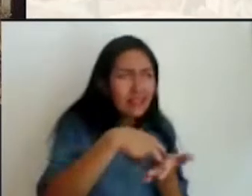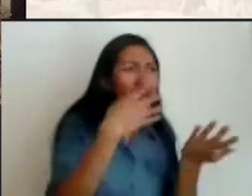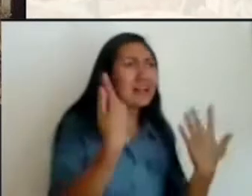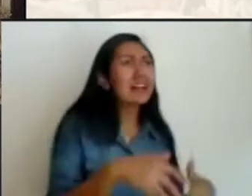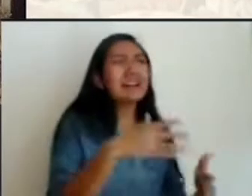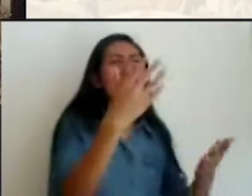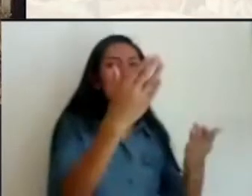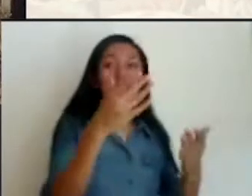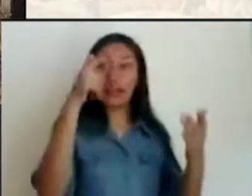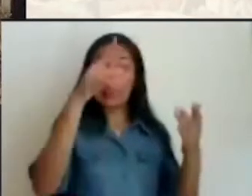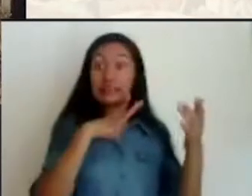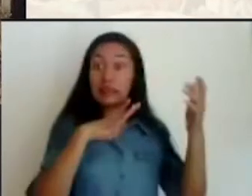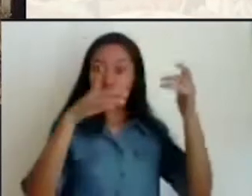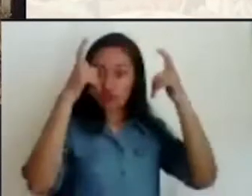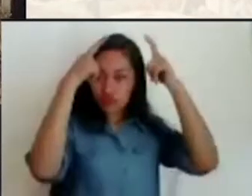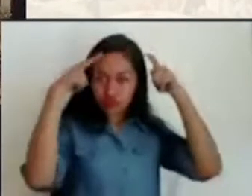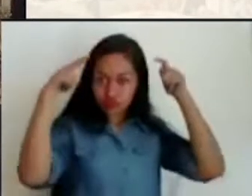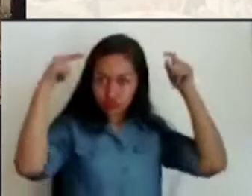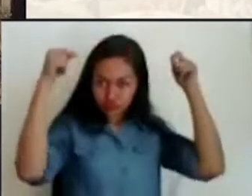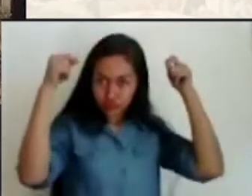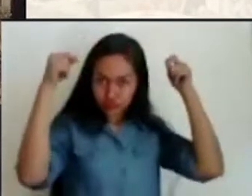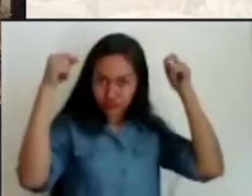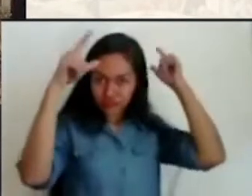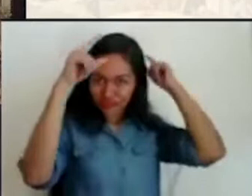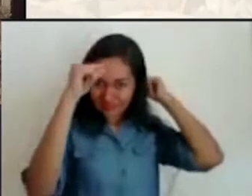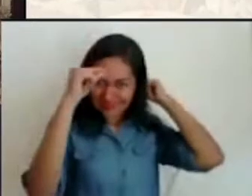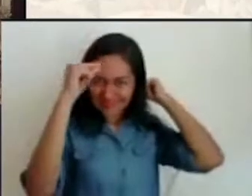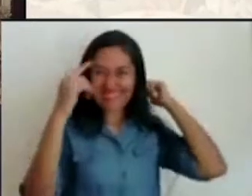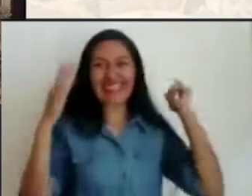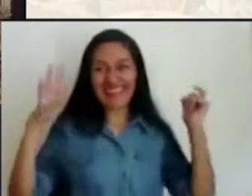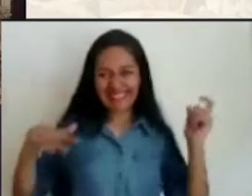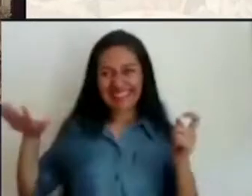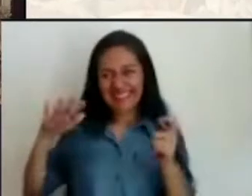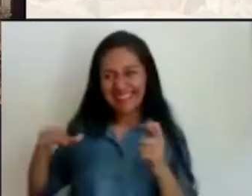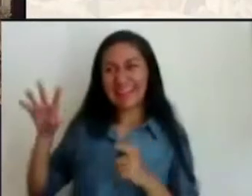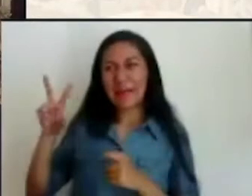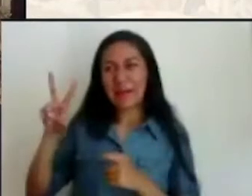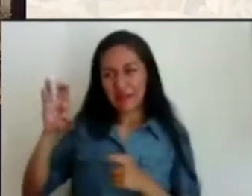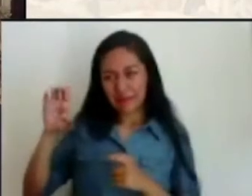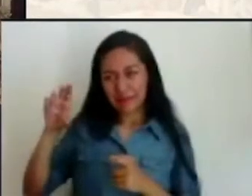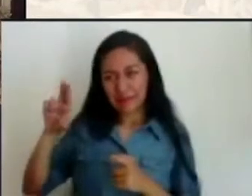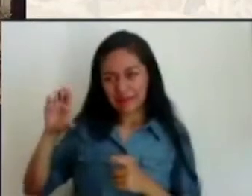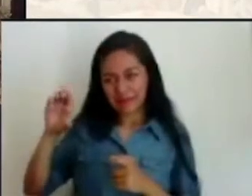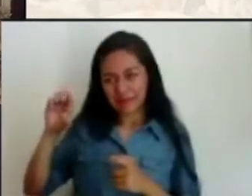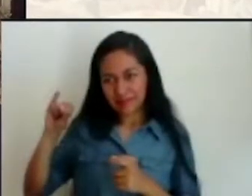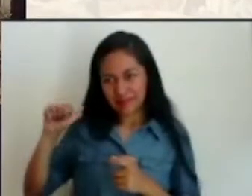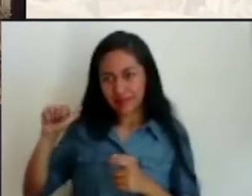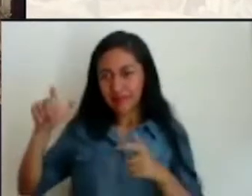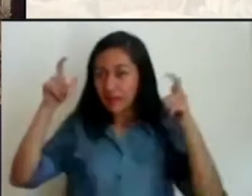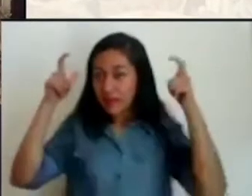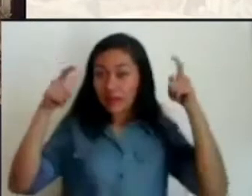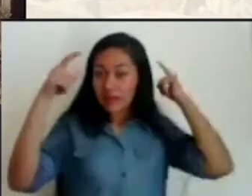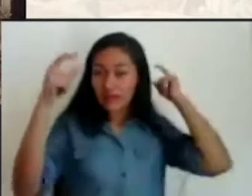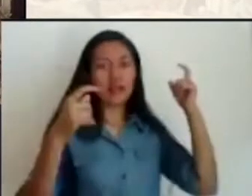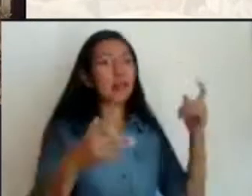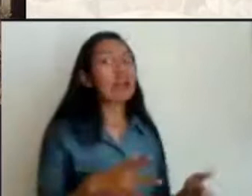el sombrero veneciano de los duques de origen bizantino con el cuerno, y aquí celebrando sobre una iglesia que, como sabemos, todavía